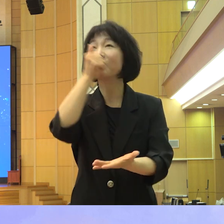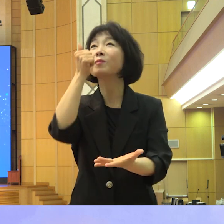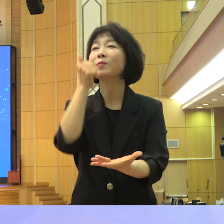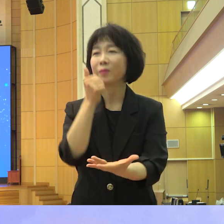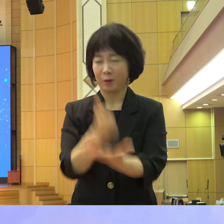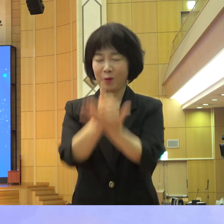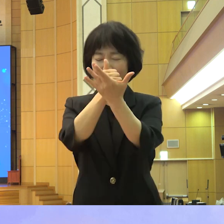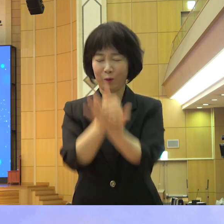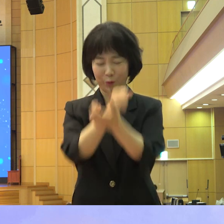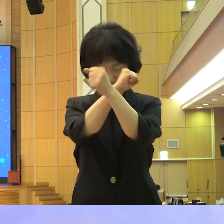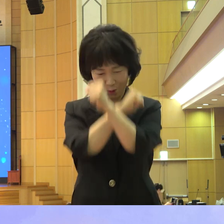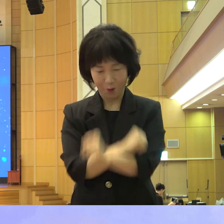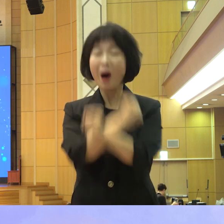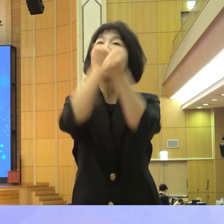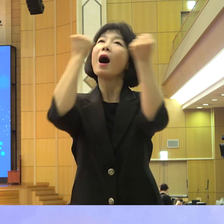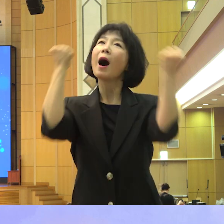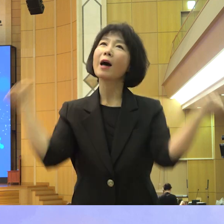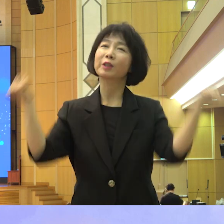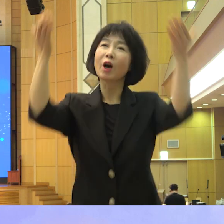사랑하사